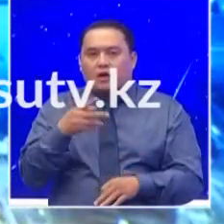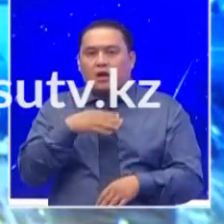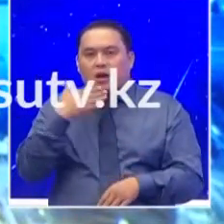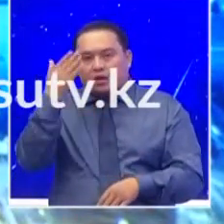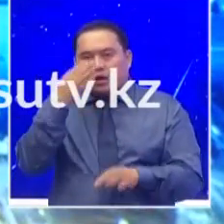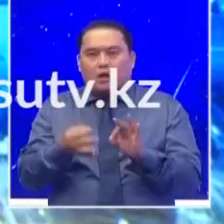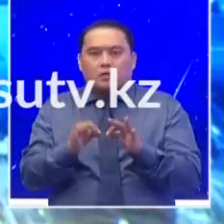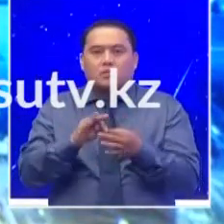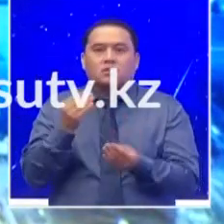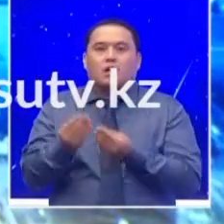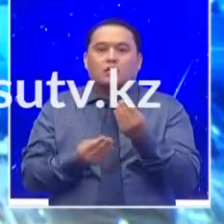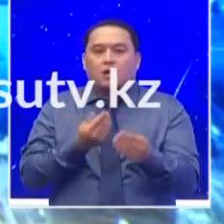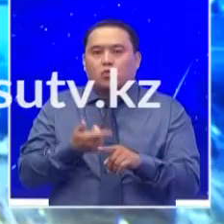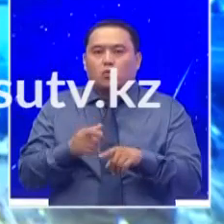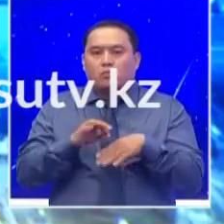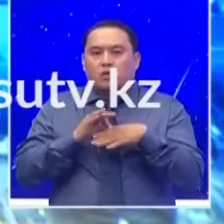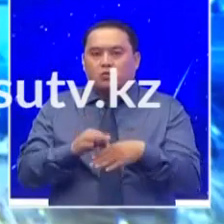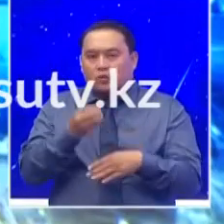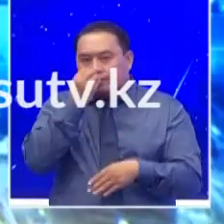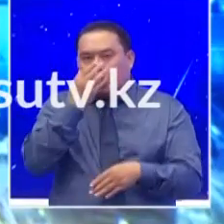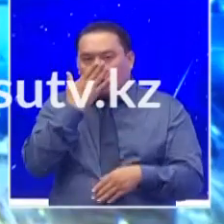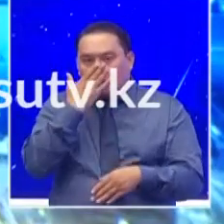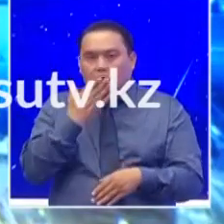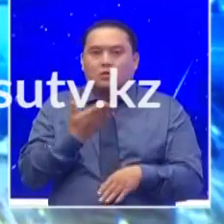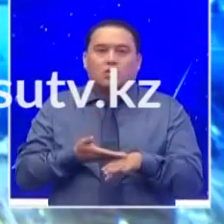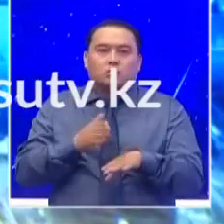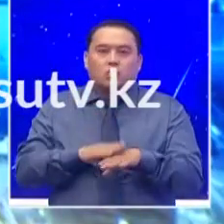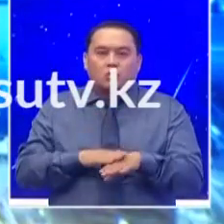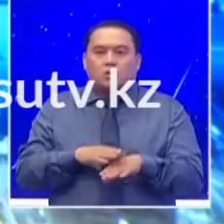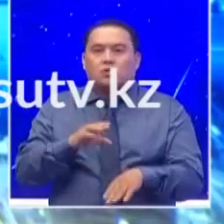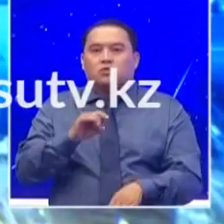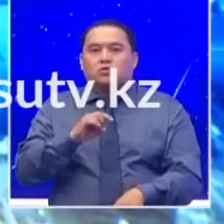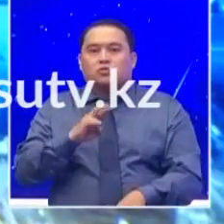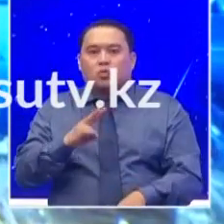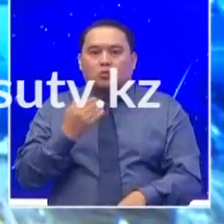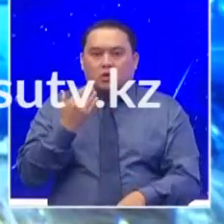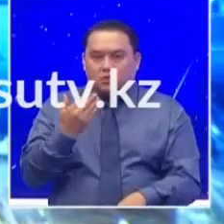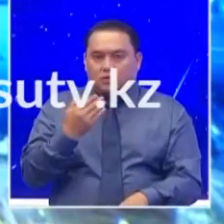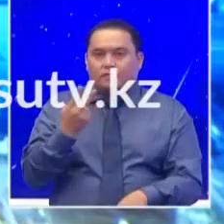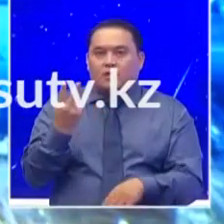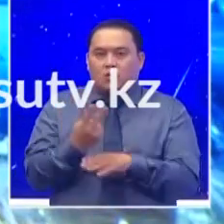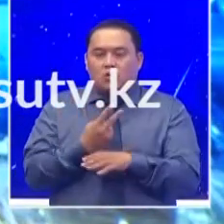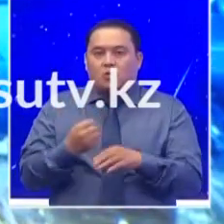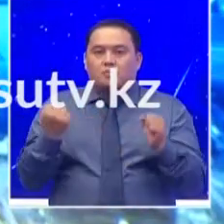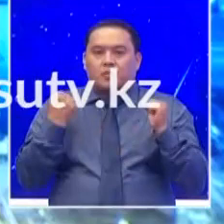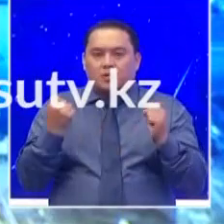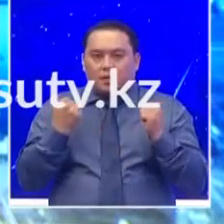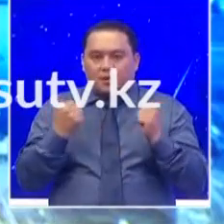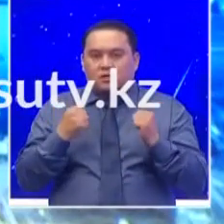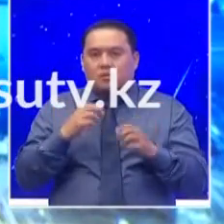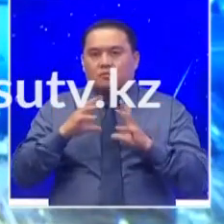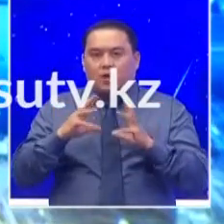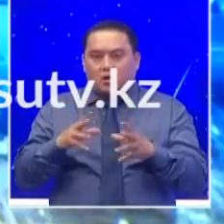летние Олимпийские игры, которые пройдут в Токио. Одной из них теперь обладает тяжелоатлет Игорь Сон. Серебряный призер чемпионата